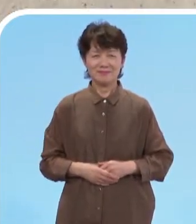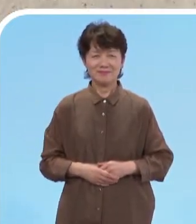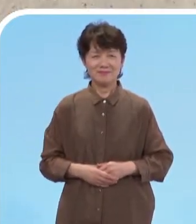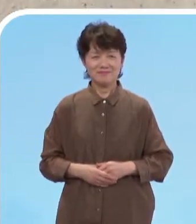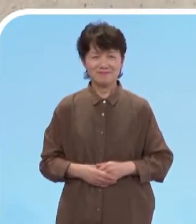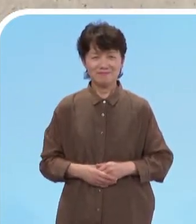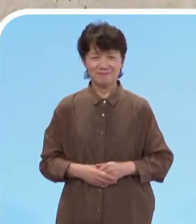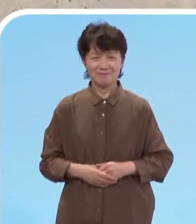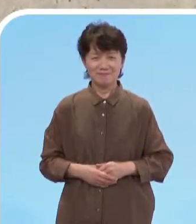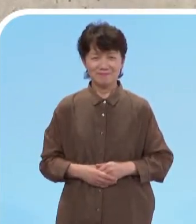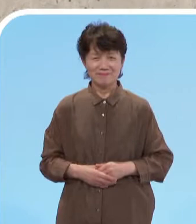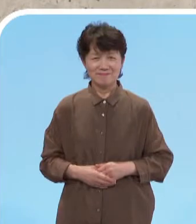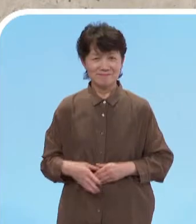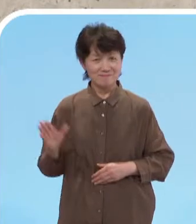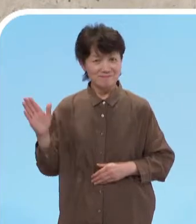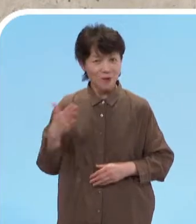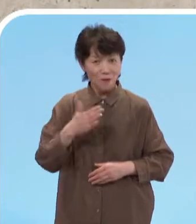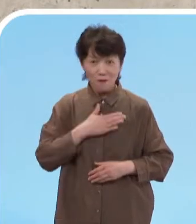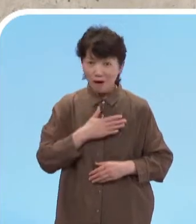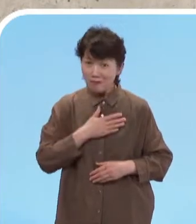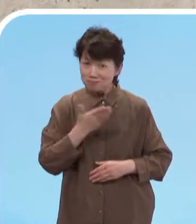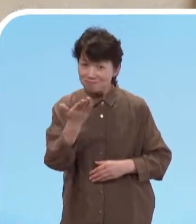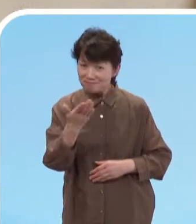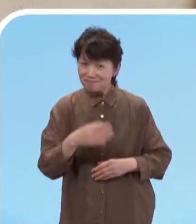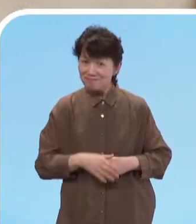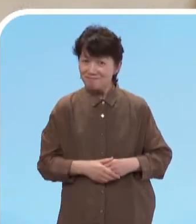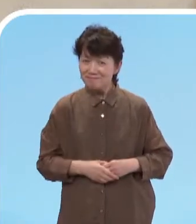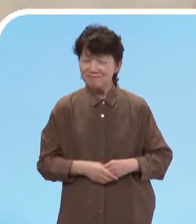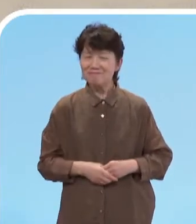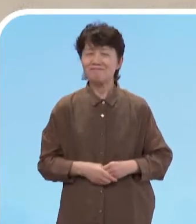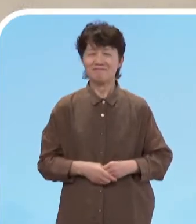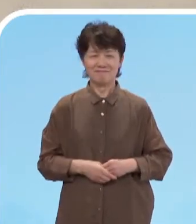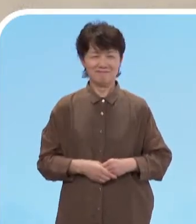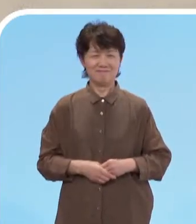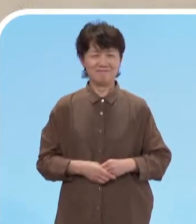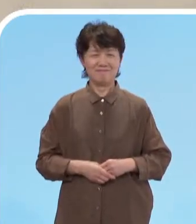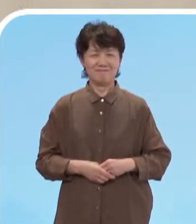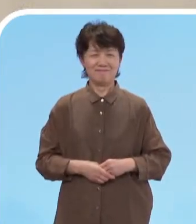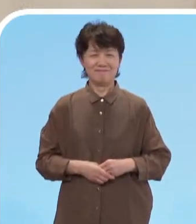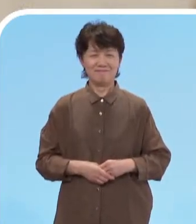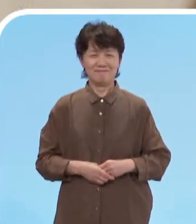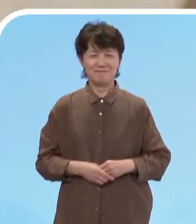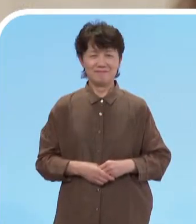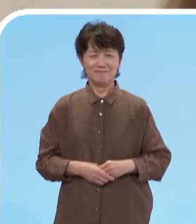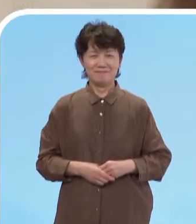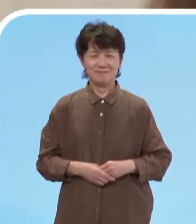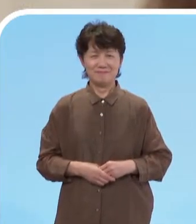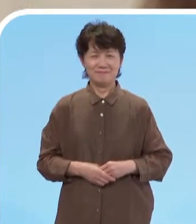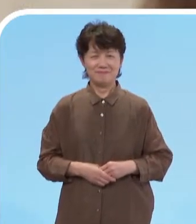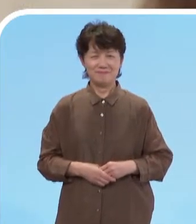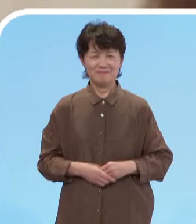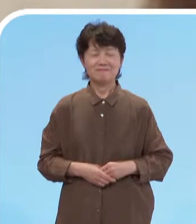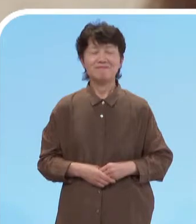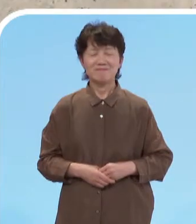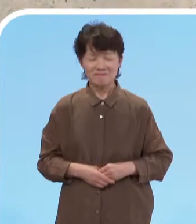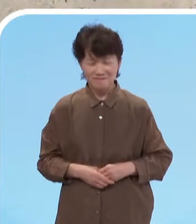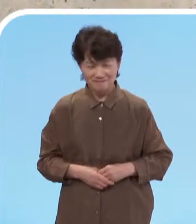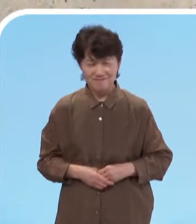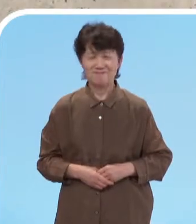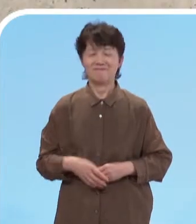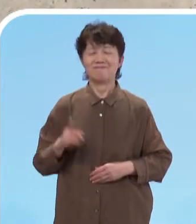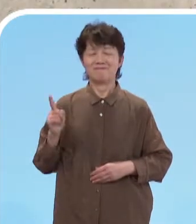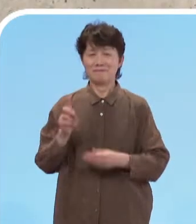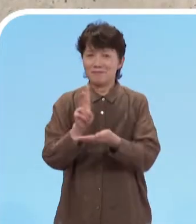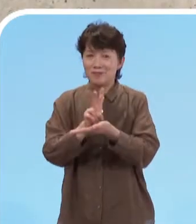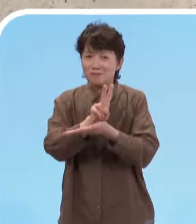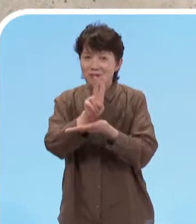できましたよ。何かわかりますか？これ、あのね、大、今日、末とくれば、そう